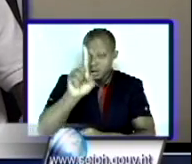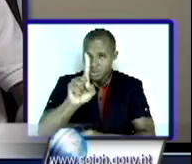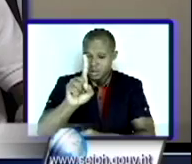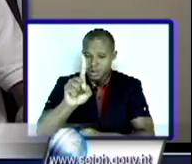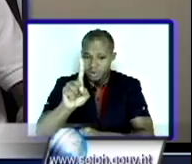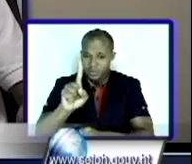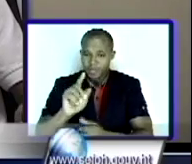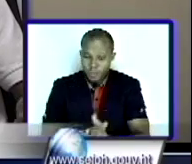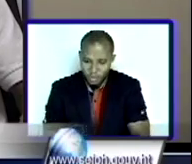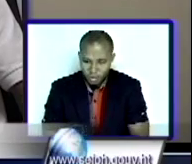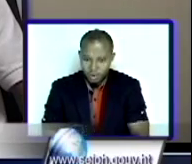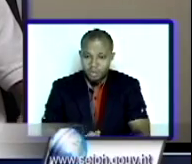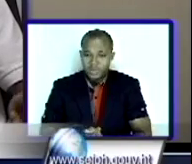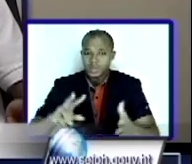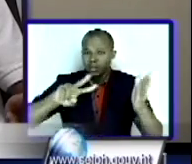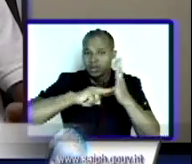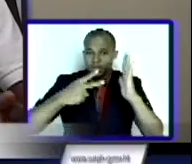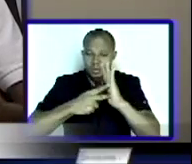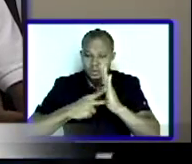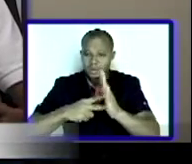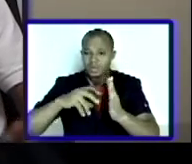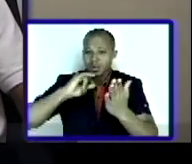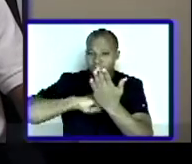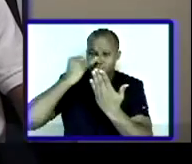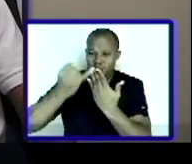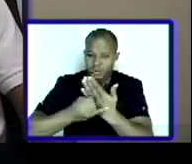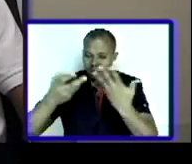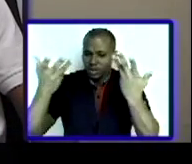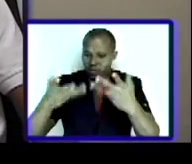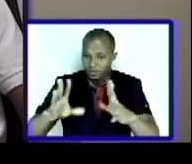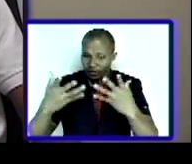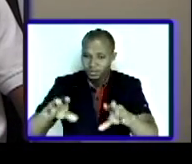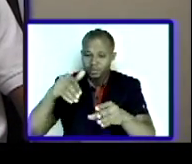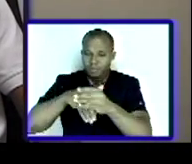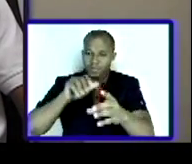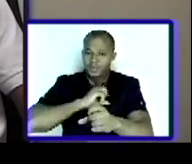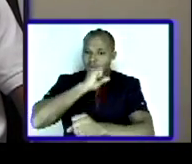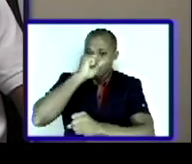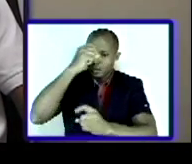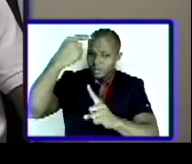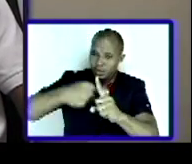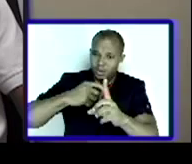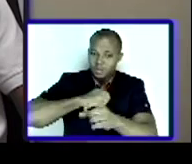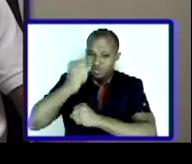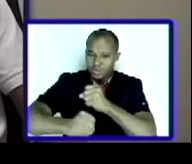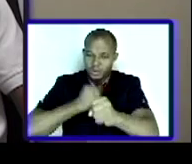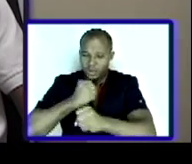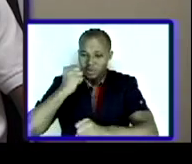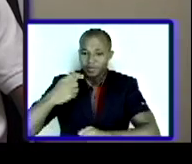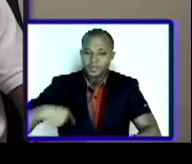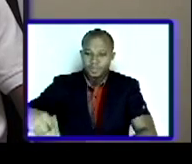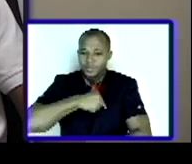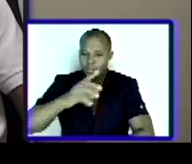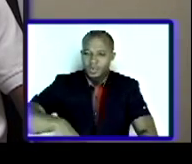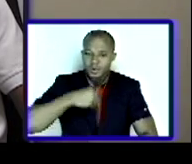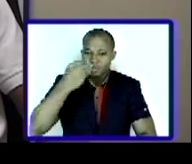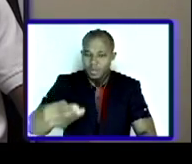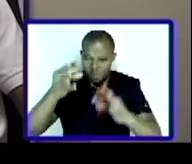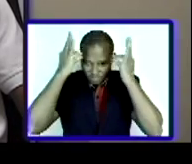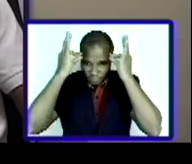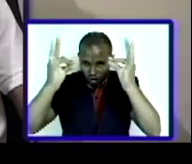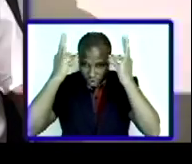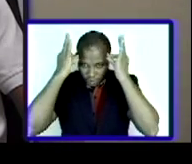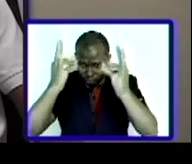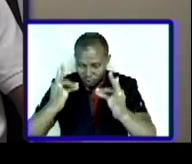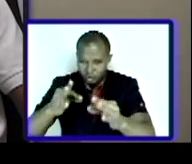fait 12e mois qui signifie que projet a fini nan mois ça. Nou a bay et plus que 40 femmes qui a vu avec mobilité